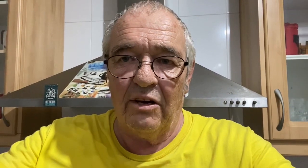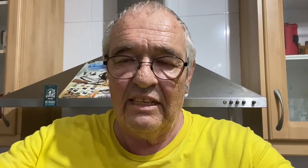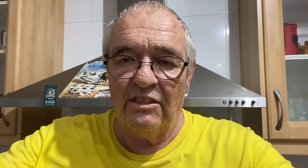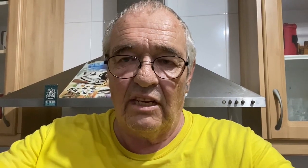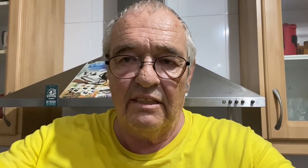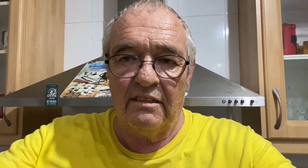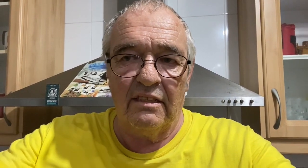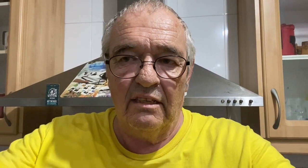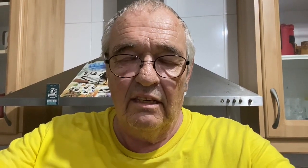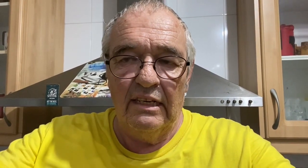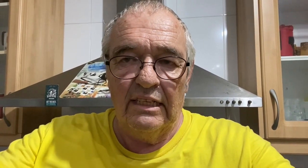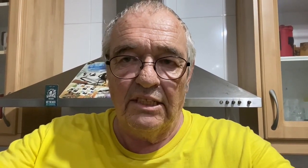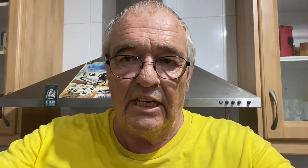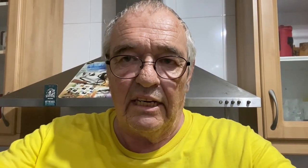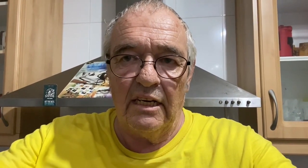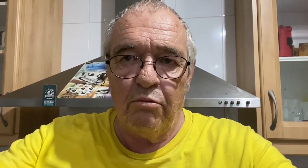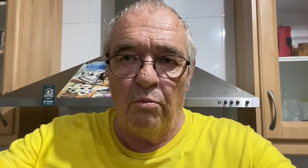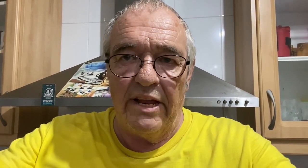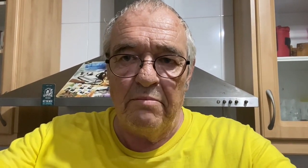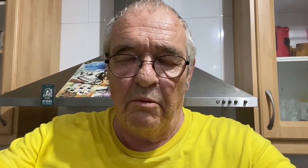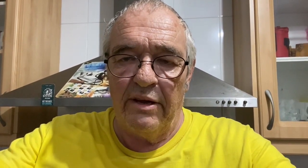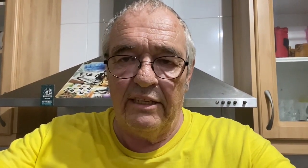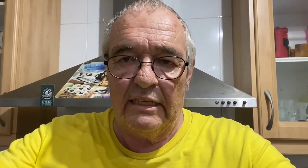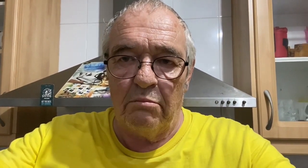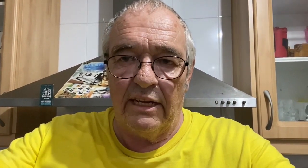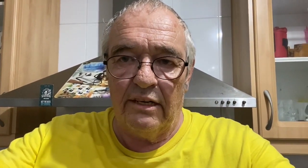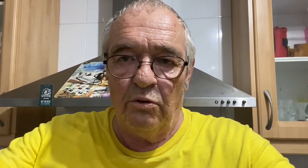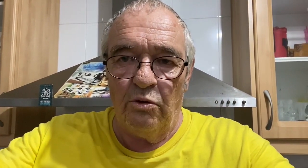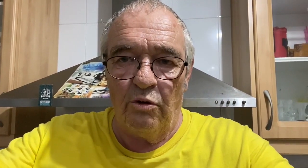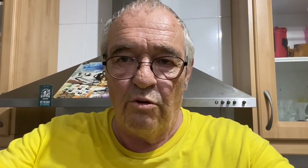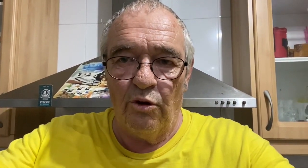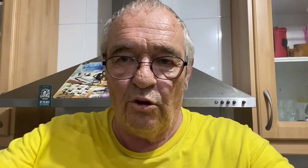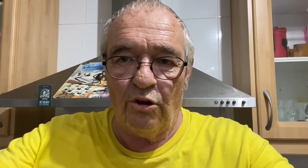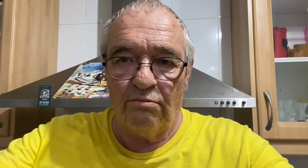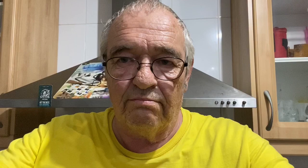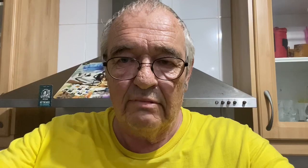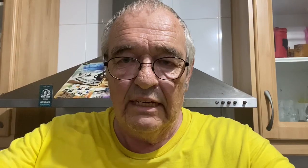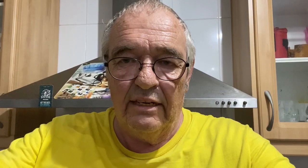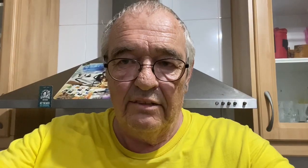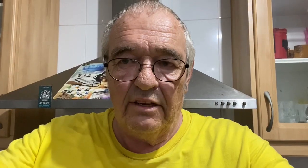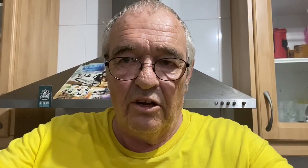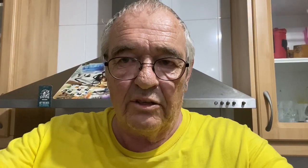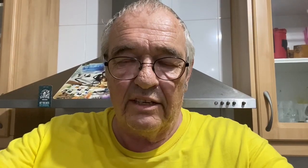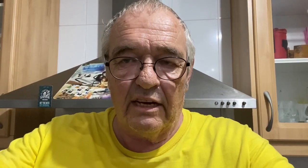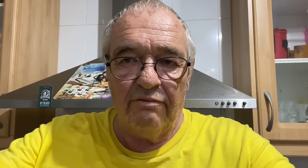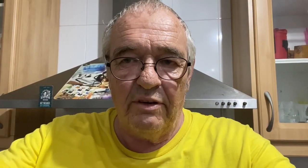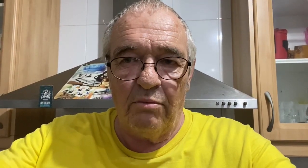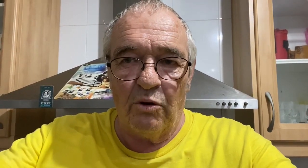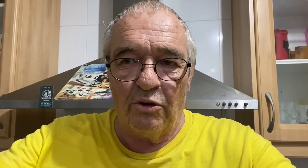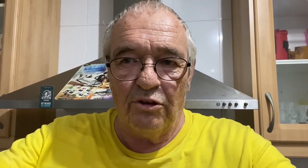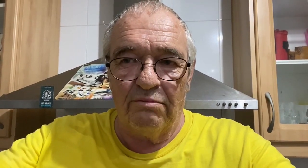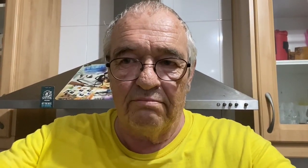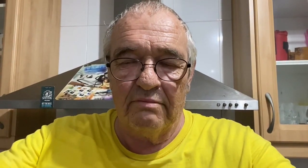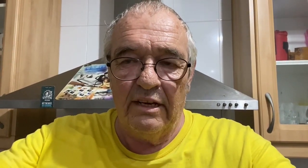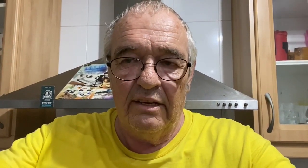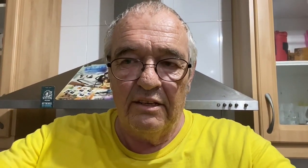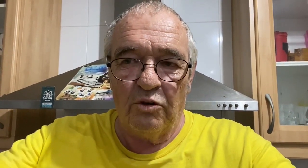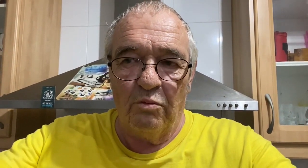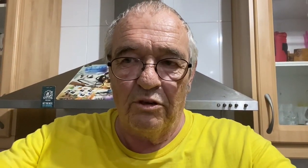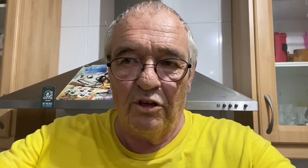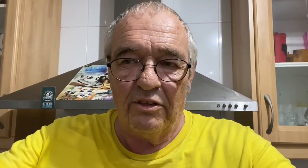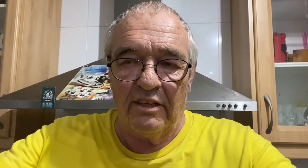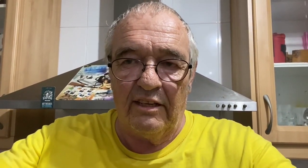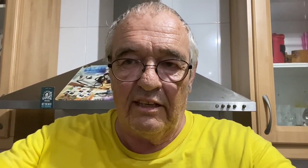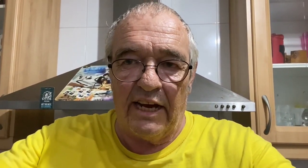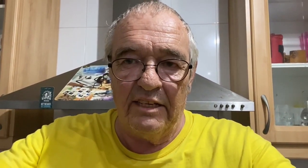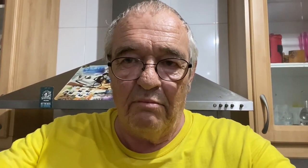Jeg har rett og slett skikkelig problemer med å etablere nok humør til å lage en kaffeblogg. Jeg tror